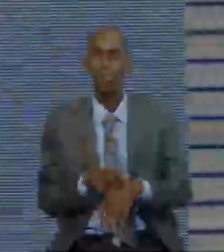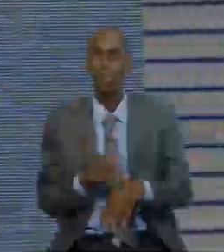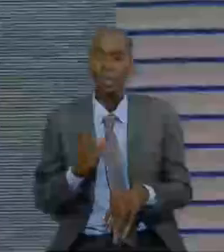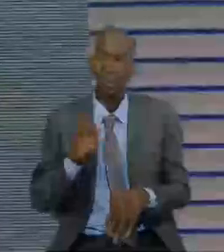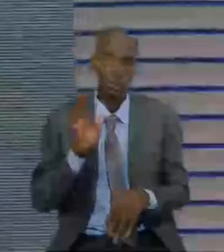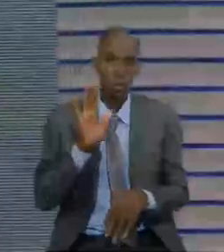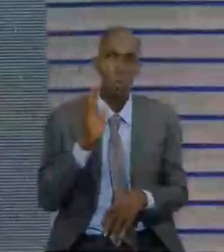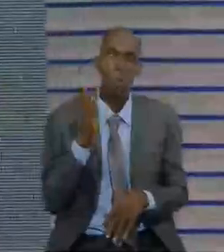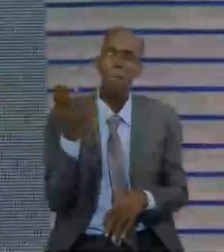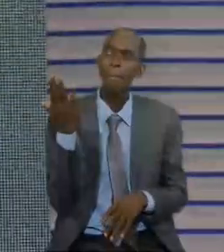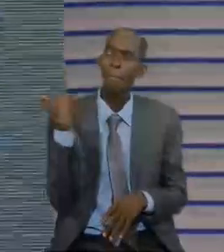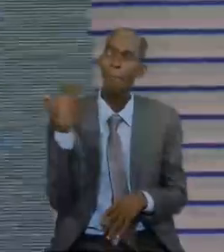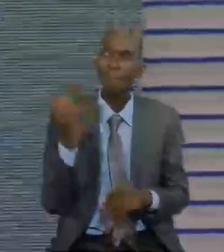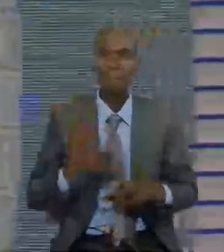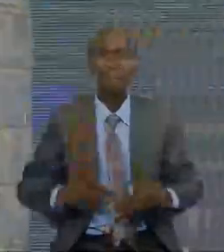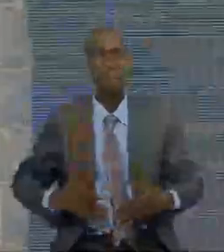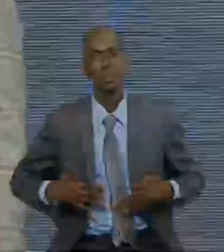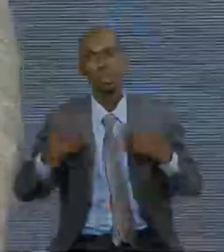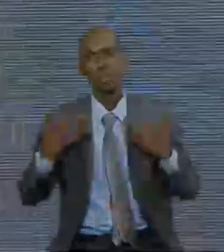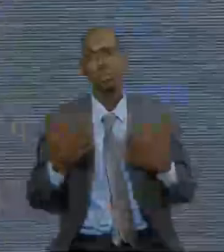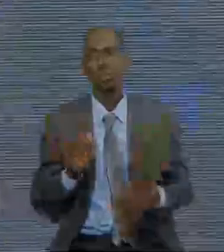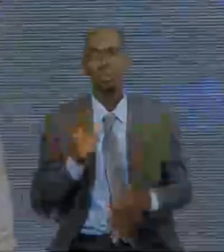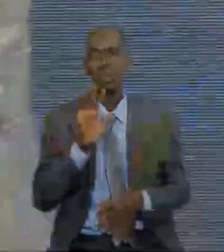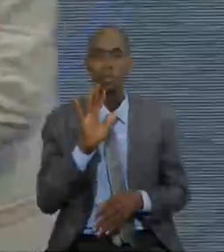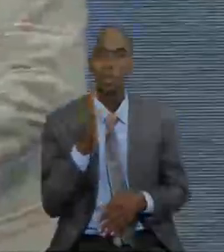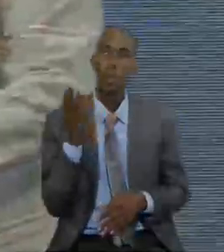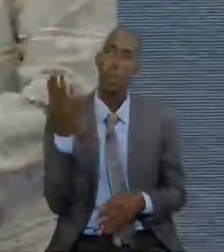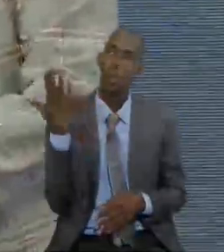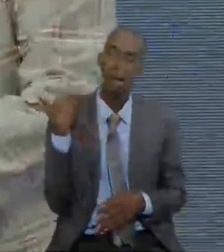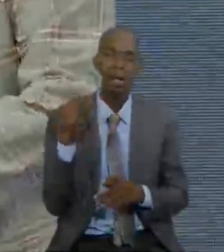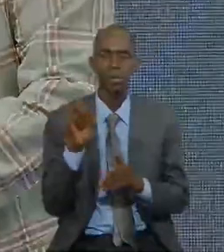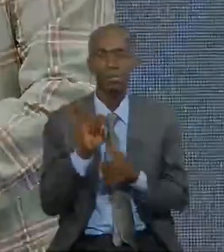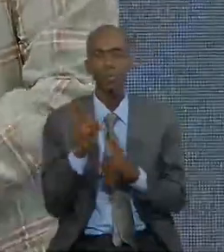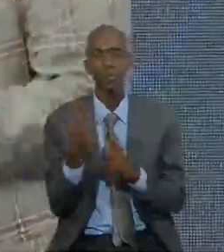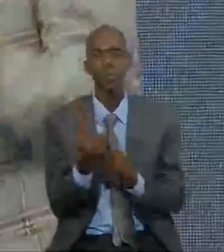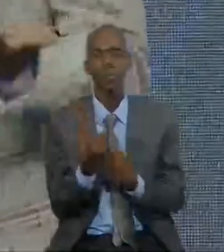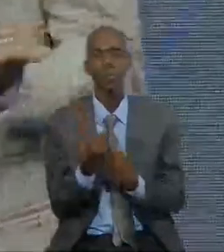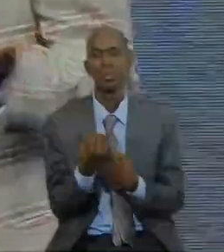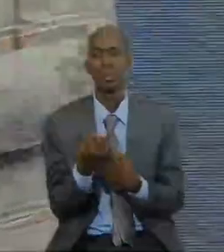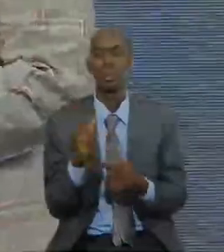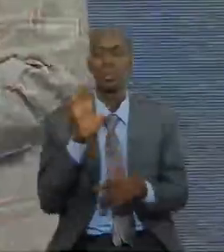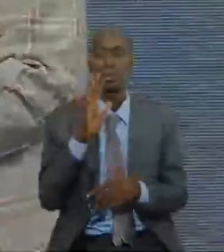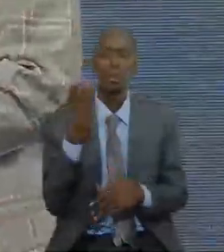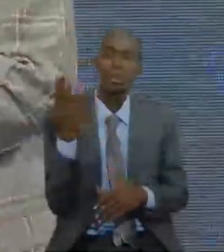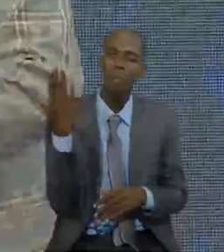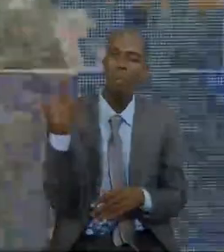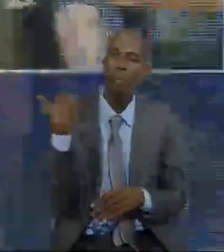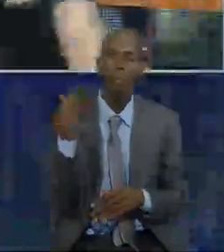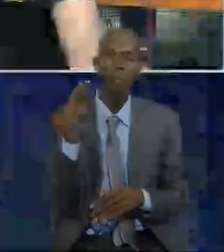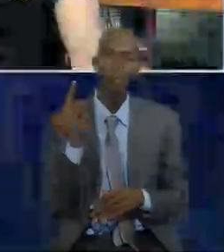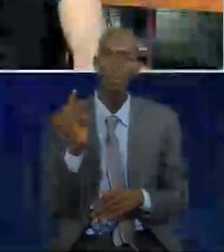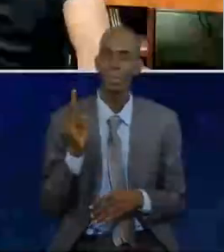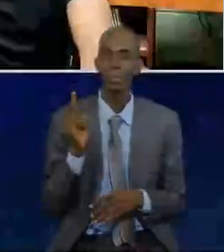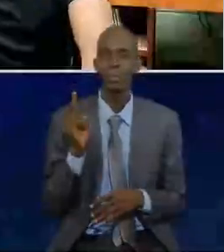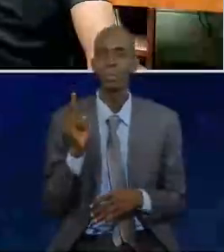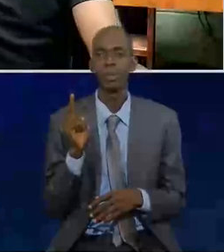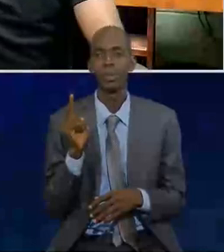ta vie passée ta situation passée ton histoire